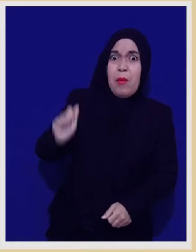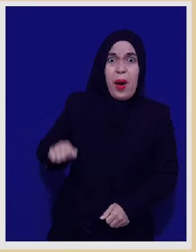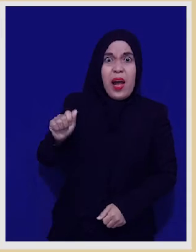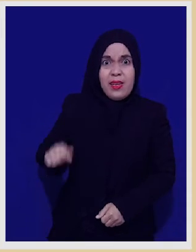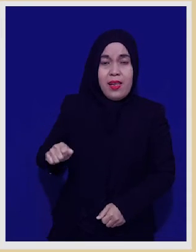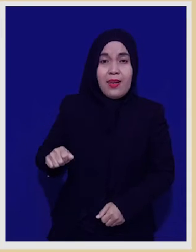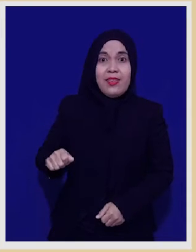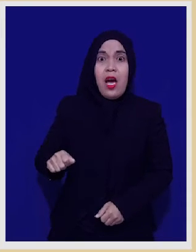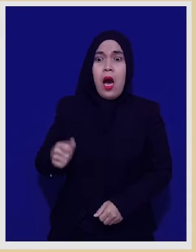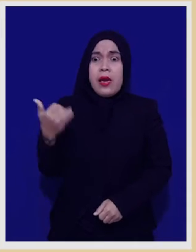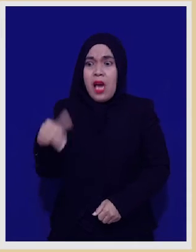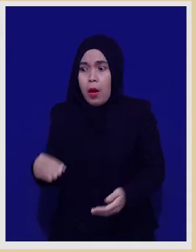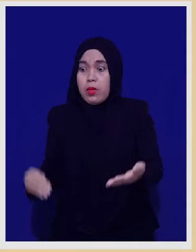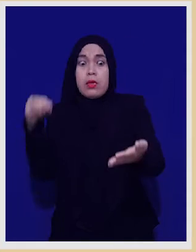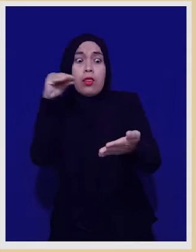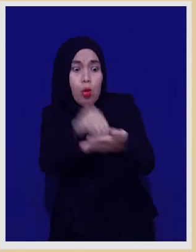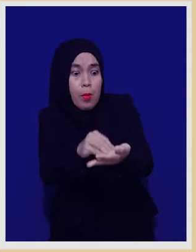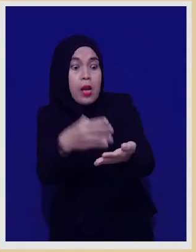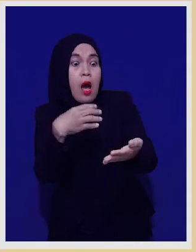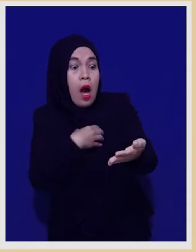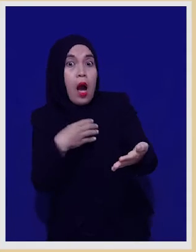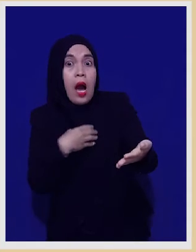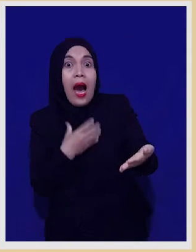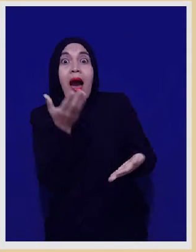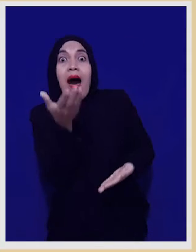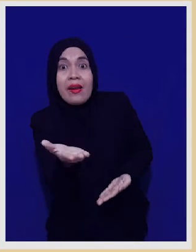maka dun sana bisa melakukan hal-hal berikut.